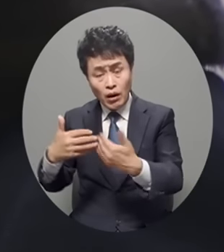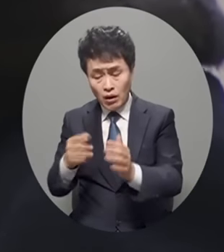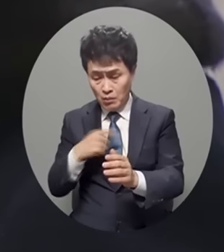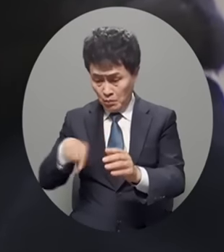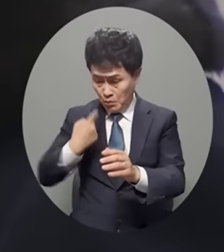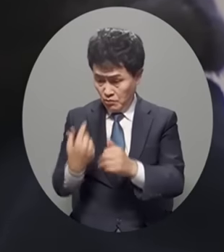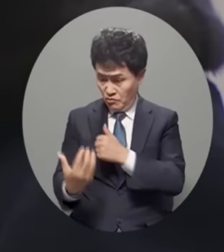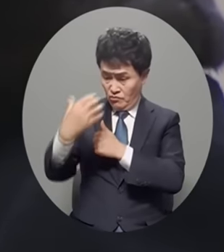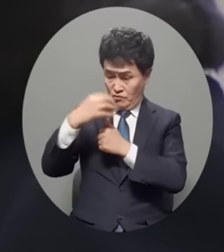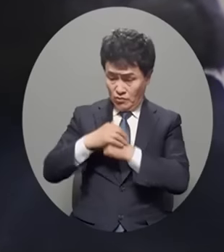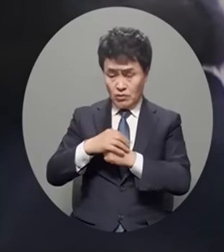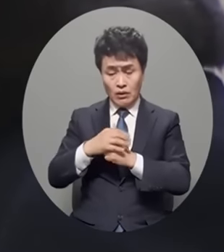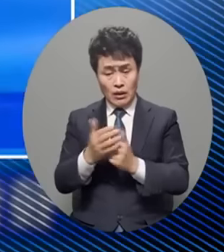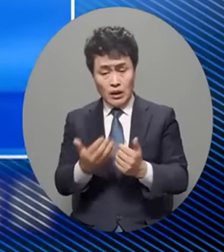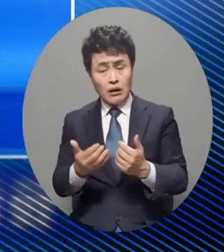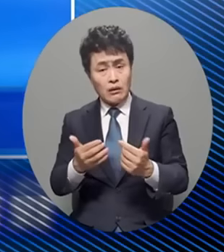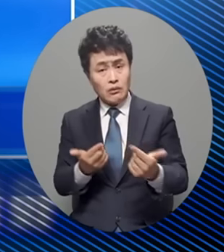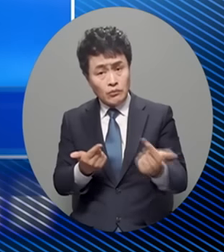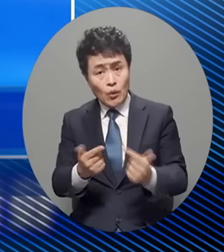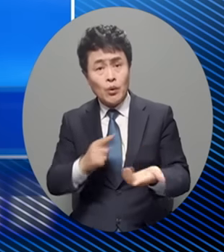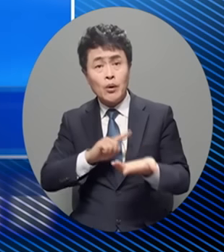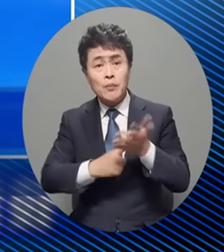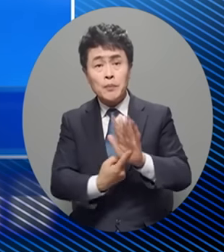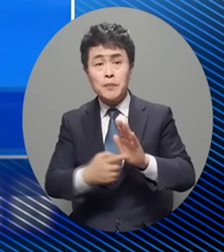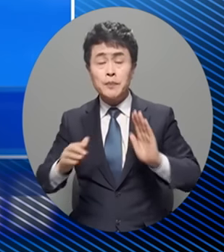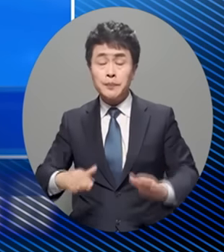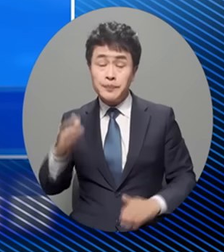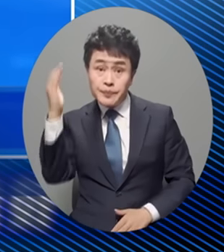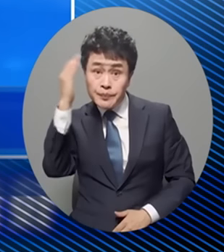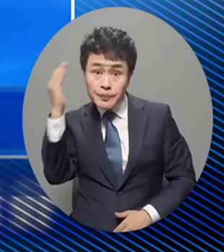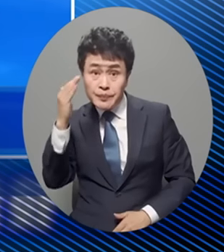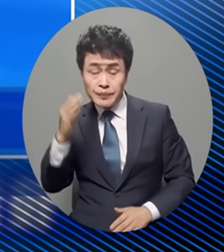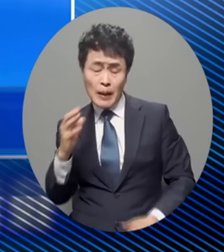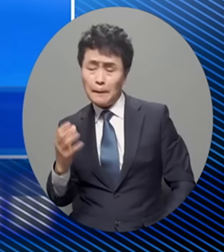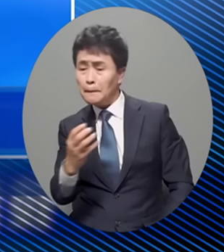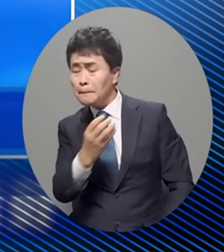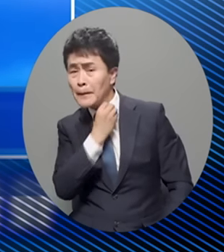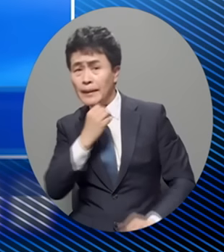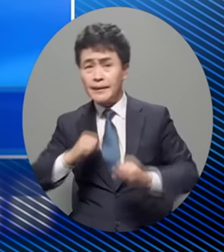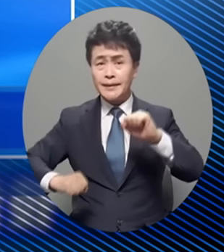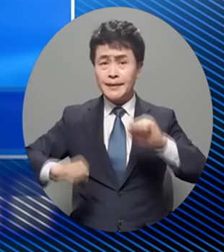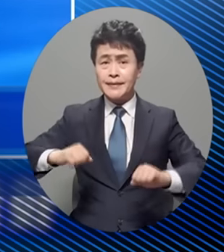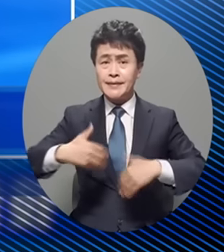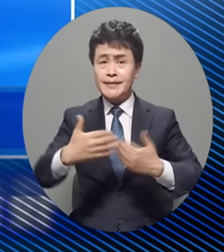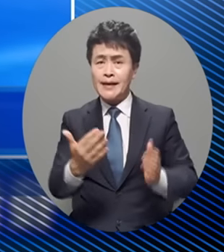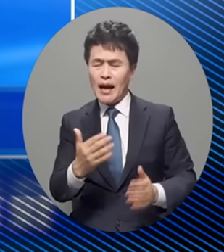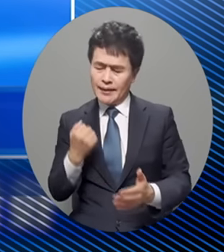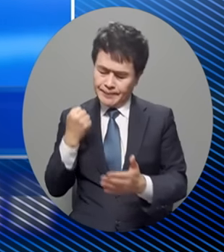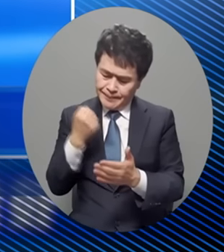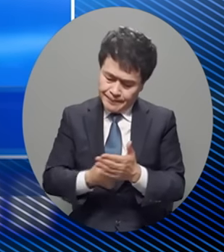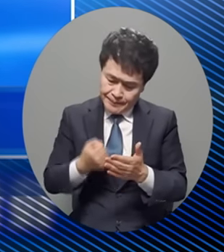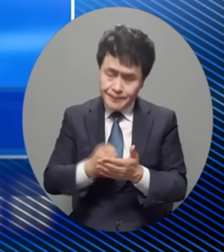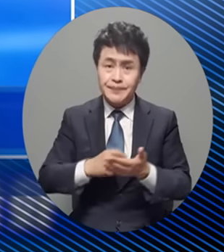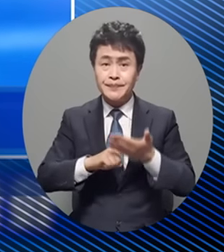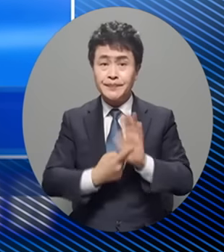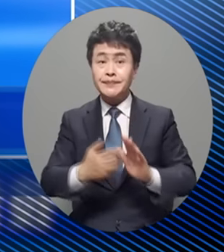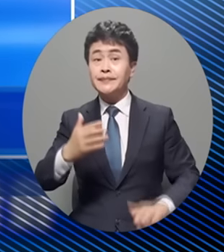거듭 강조해왔습니다. 남조선 당국자들의 배신적인 처사에 강한 유감을 표한다.